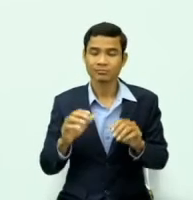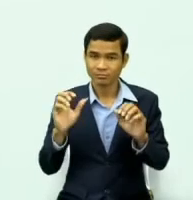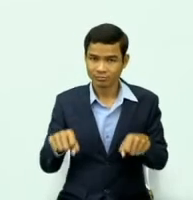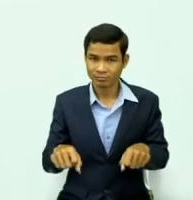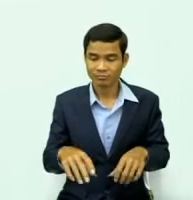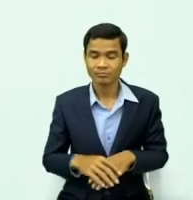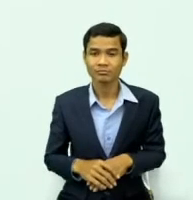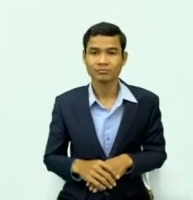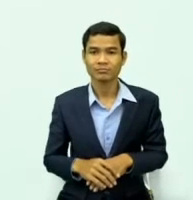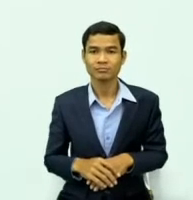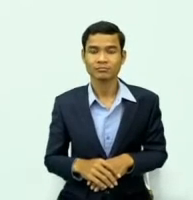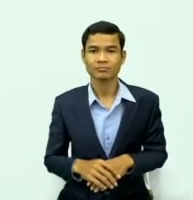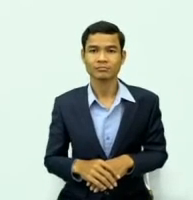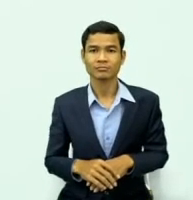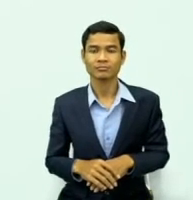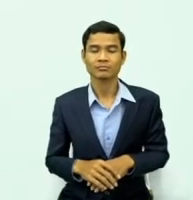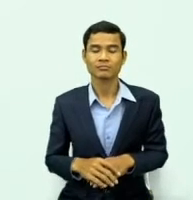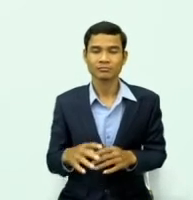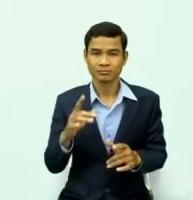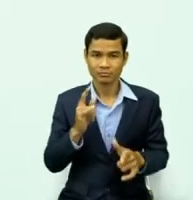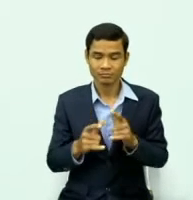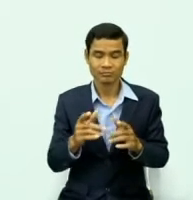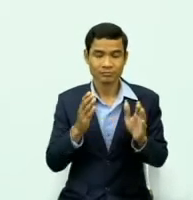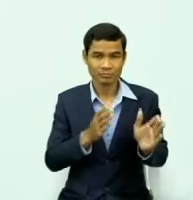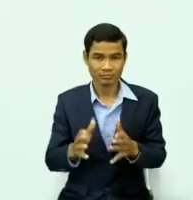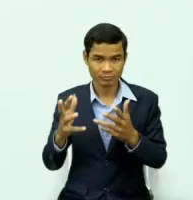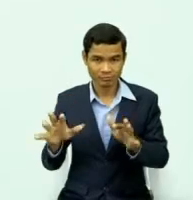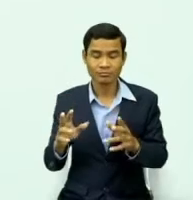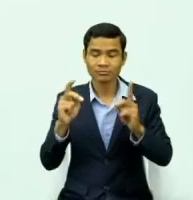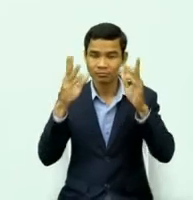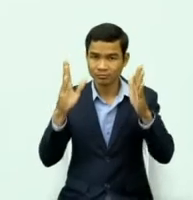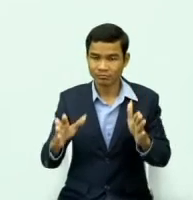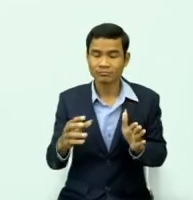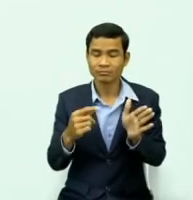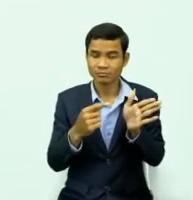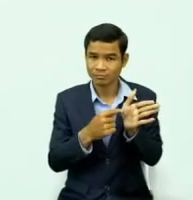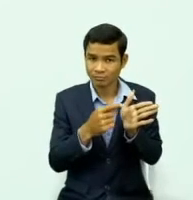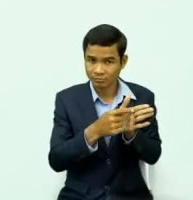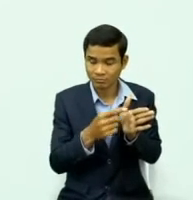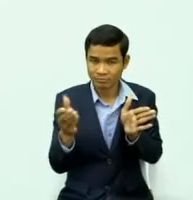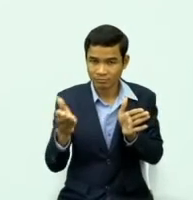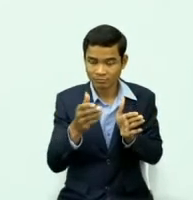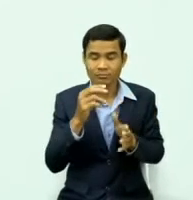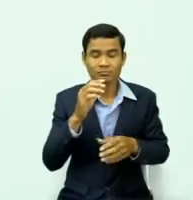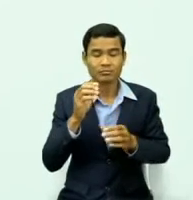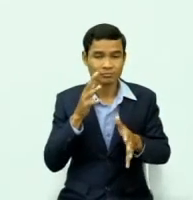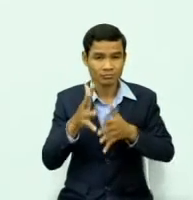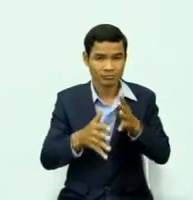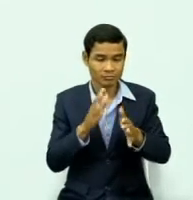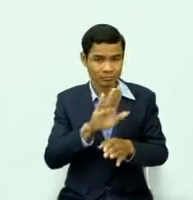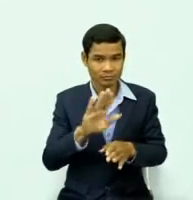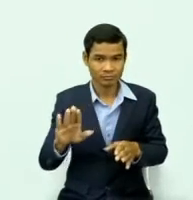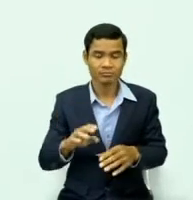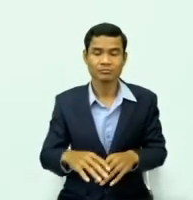chà ta bà tìm rồi rồi hai này cứ nâng chừng ở lại con ăn ta chừng chấp đàm